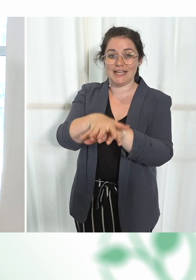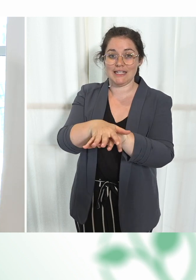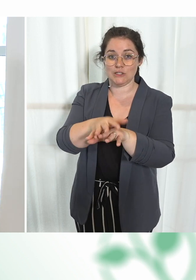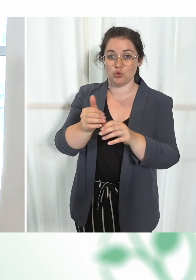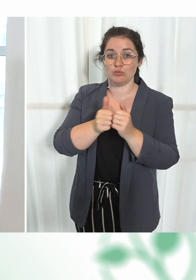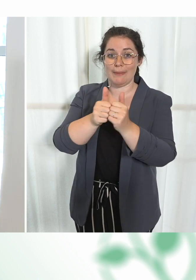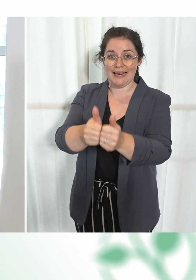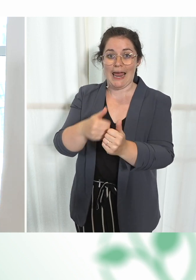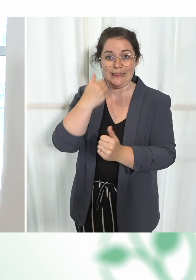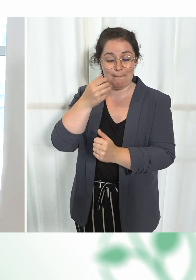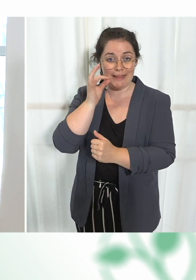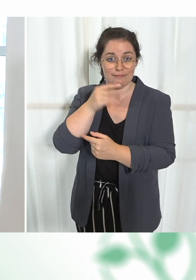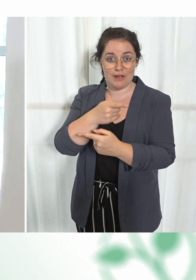Integrationsbegleiterinnen und Begleiter